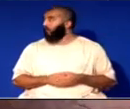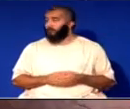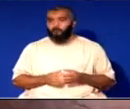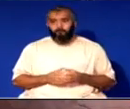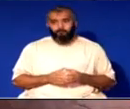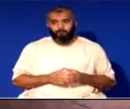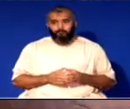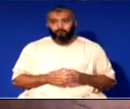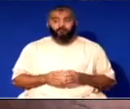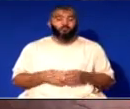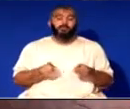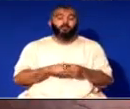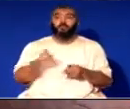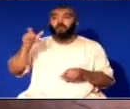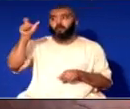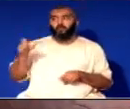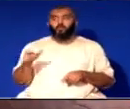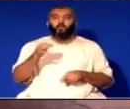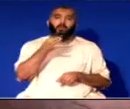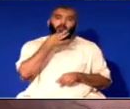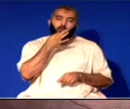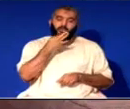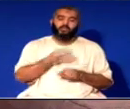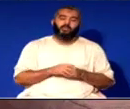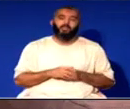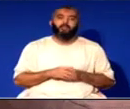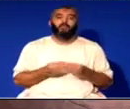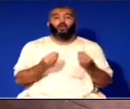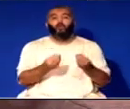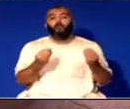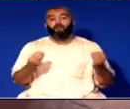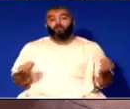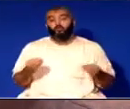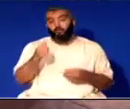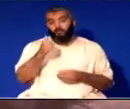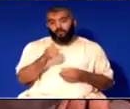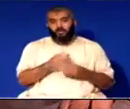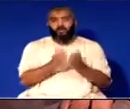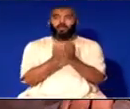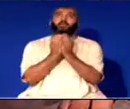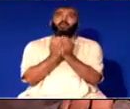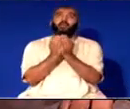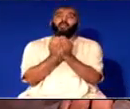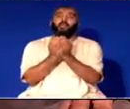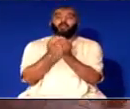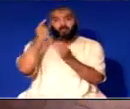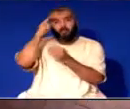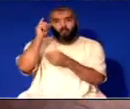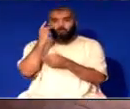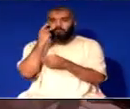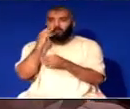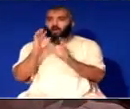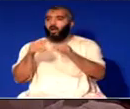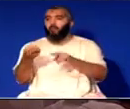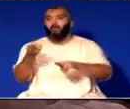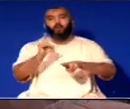الاشياء اللي يقول تنفع الانسان اكيد في حياته ثم في موته اكيد اكثر قال اولد صالح يدعو له. انت عوض ما تفكر